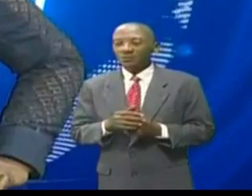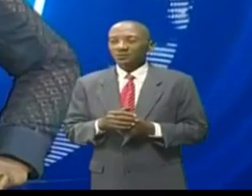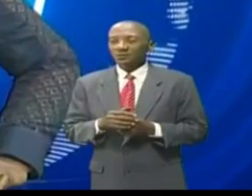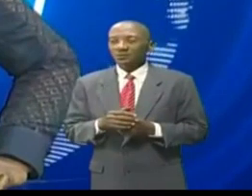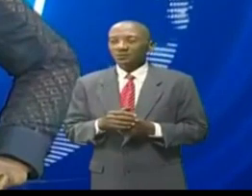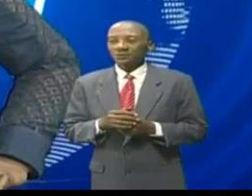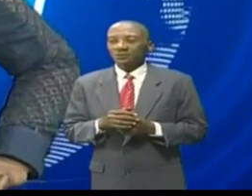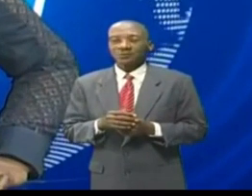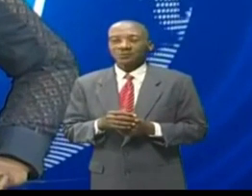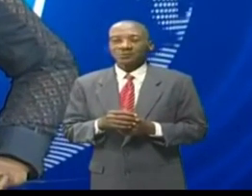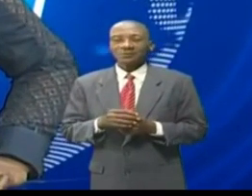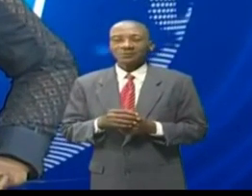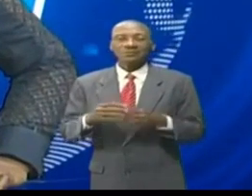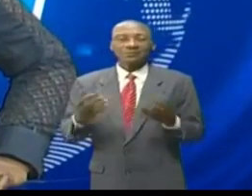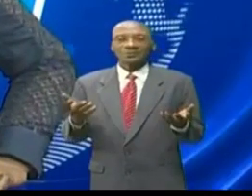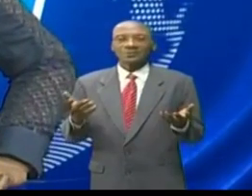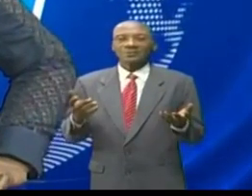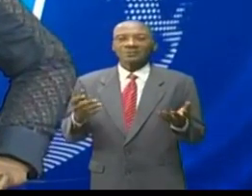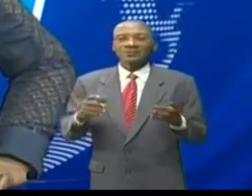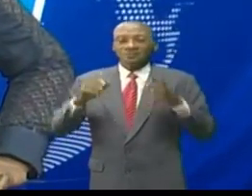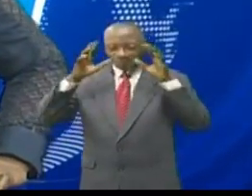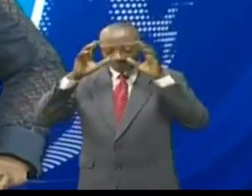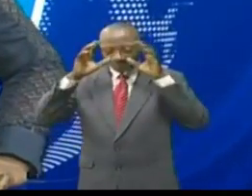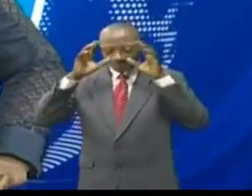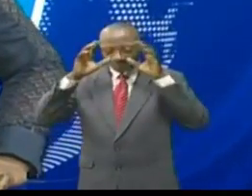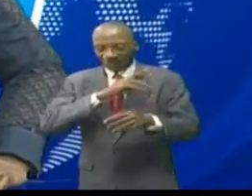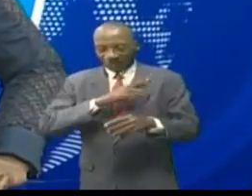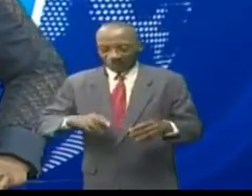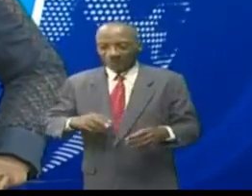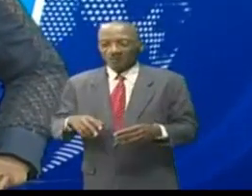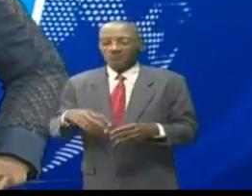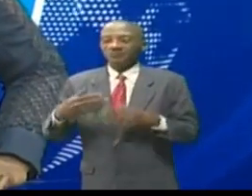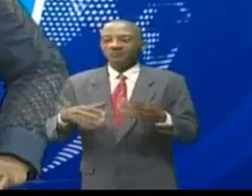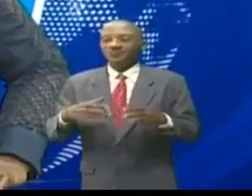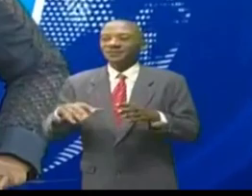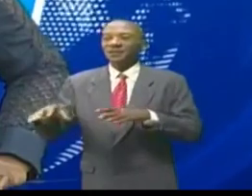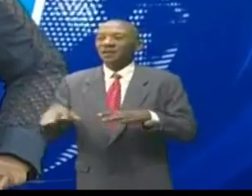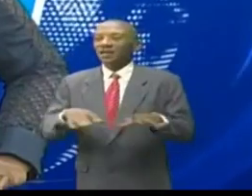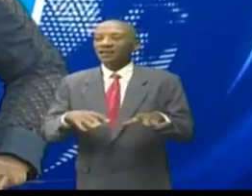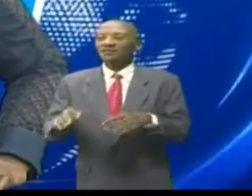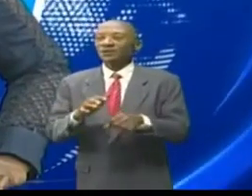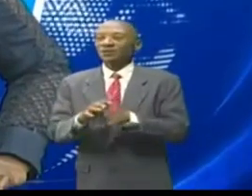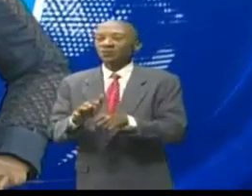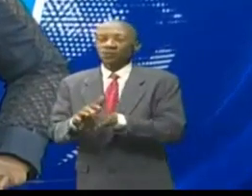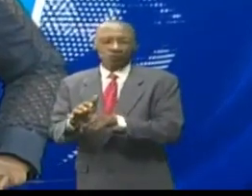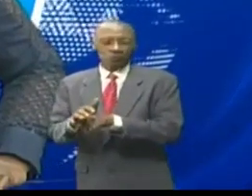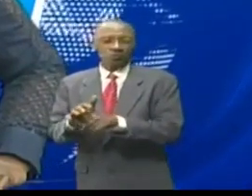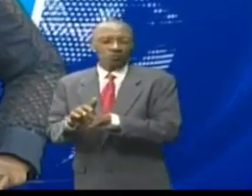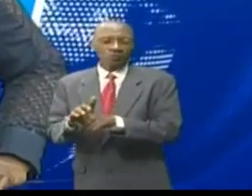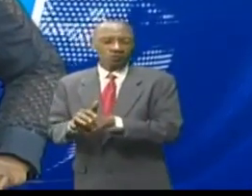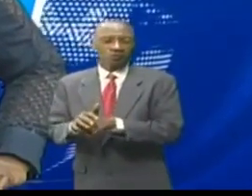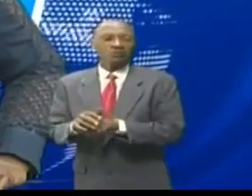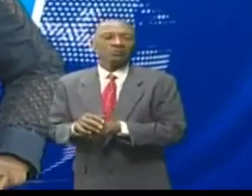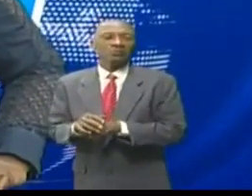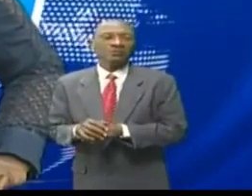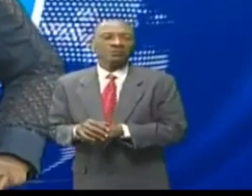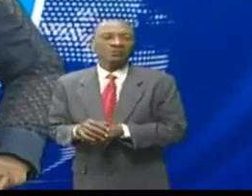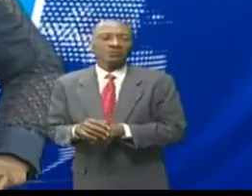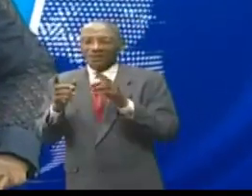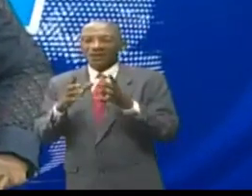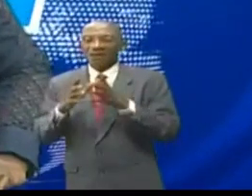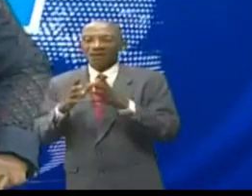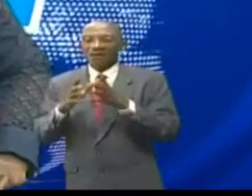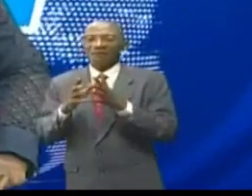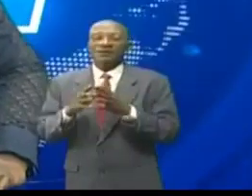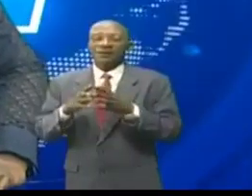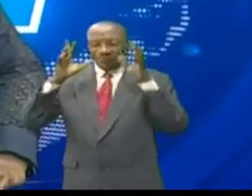reçu par son homologue congolais, Félix-Antoine Tshisekedi-Chilombo. Lors de leurs échanges, plusieurs questions de relations économiques ont été évoquées